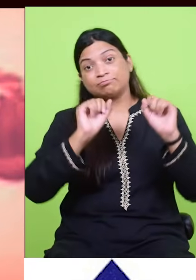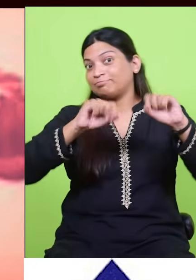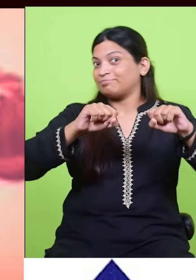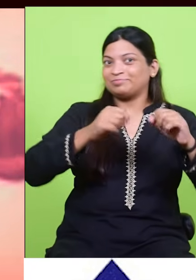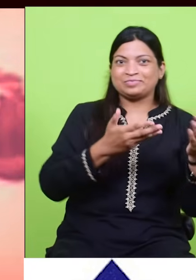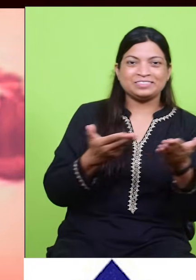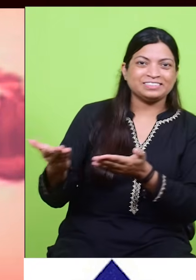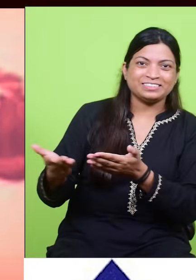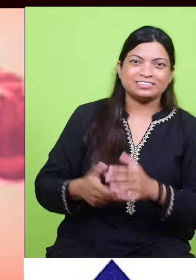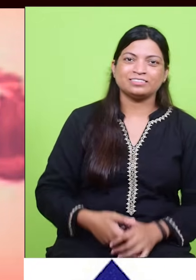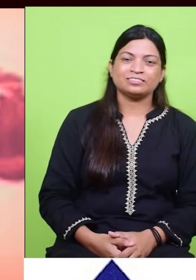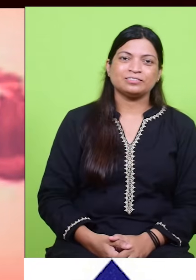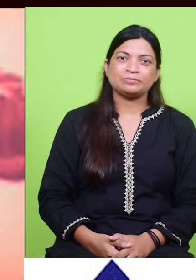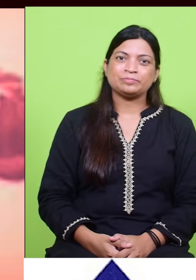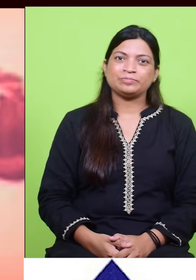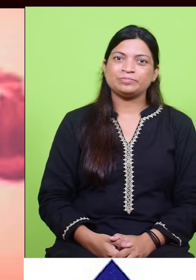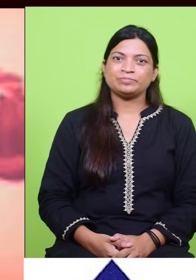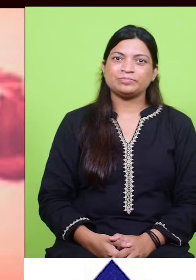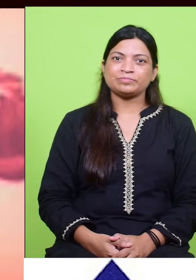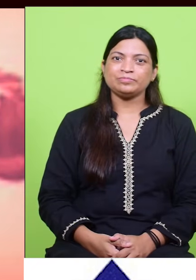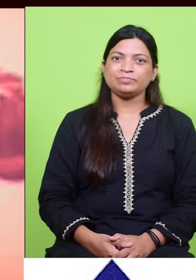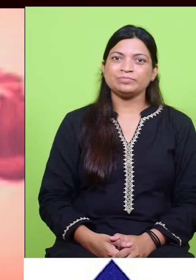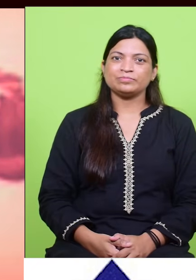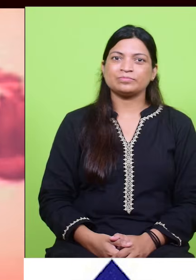आया या जब उसका जॉब शुरू हुआ?